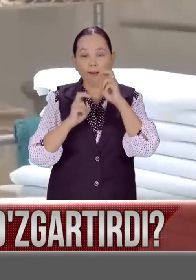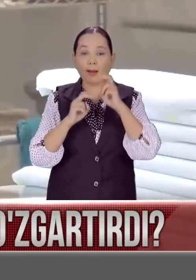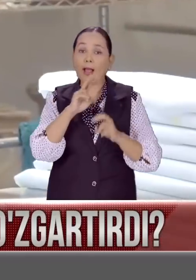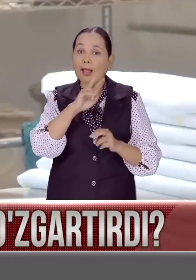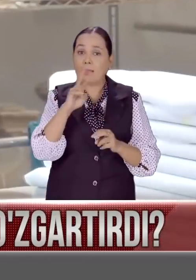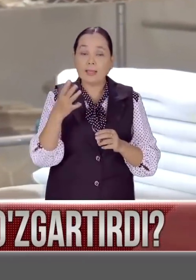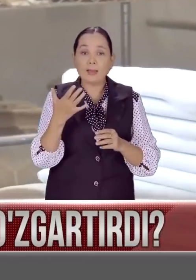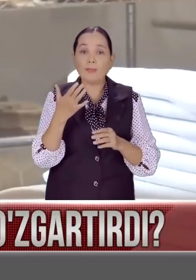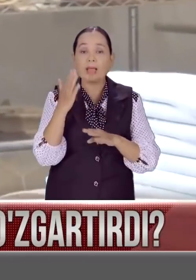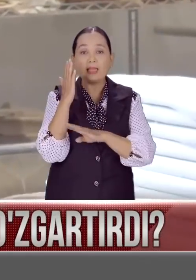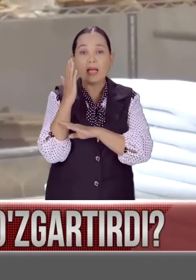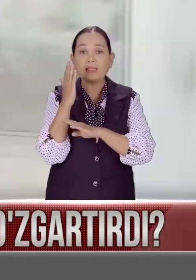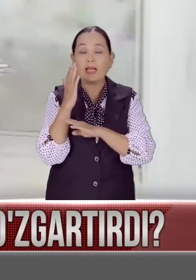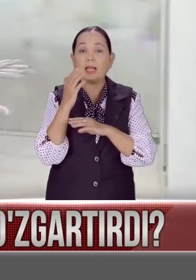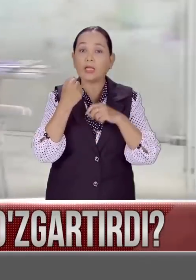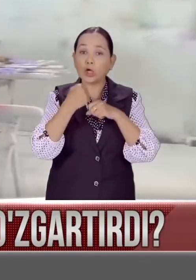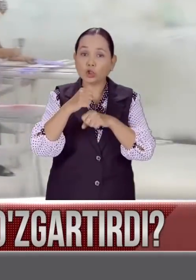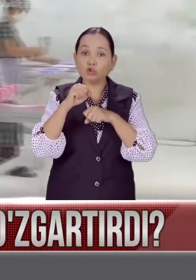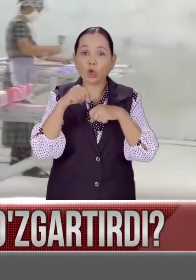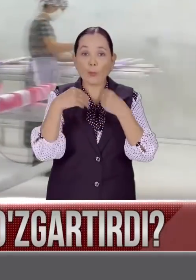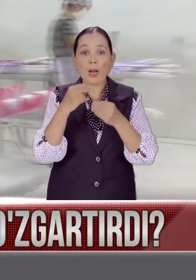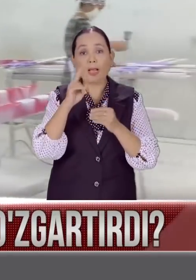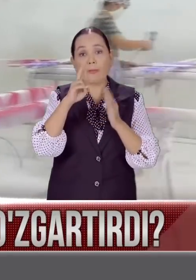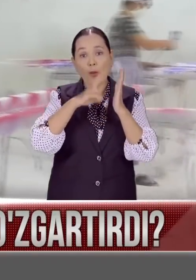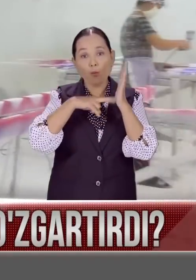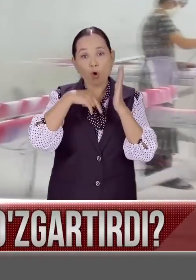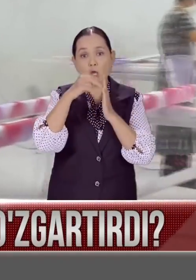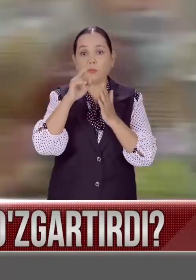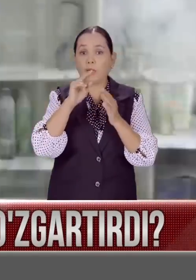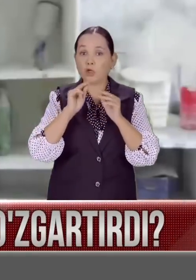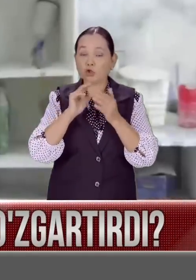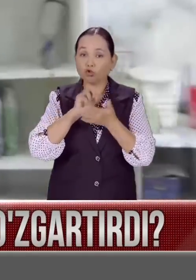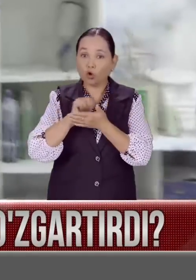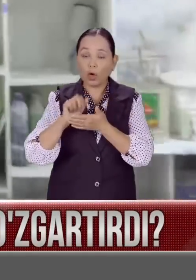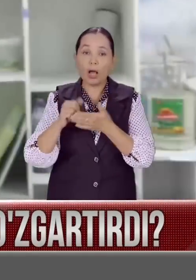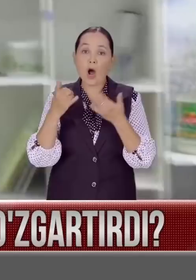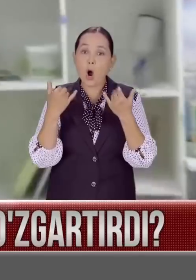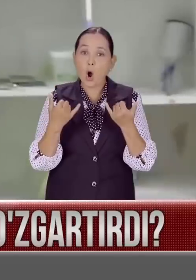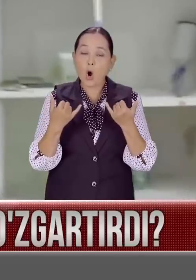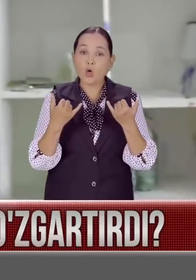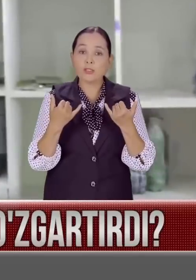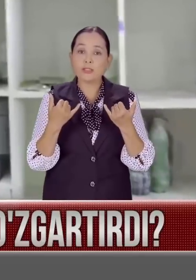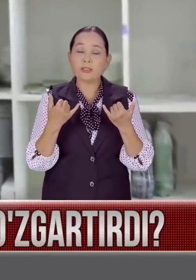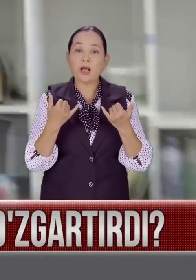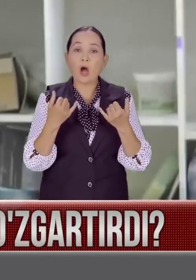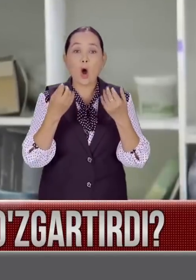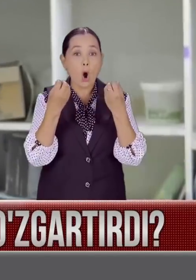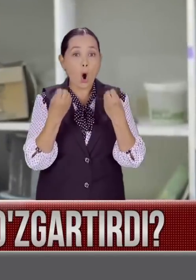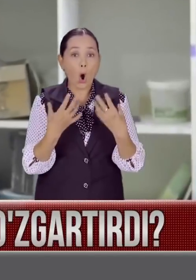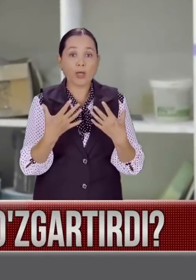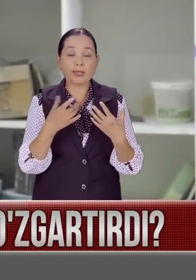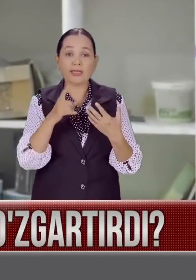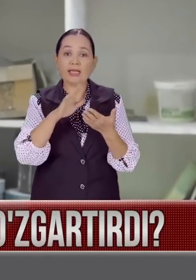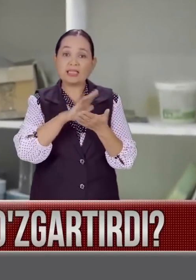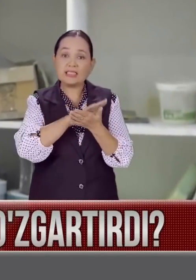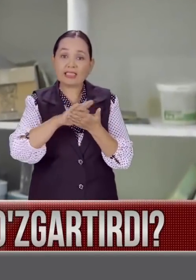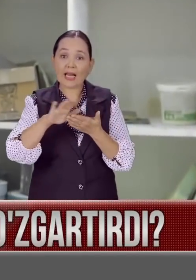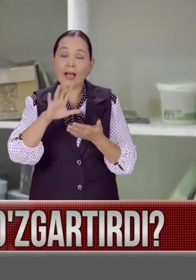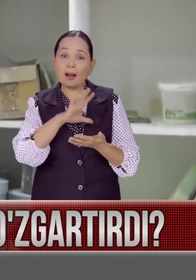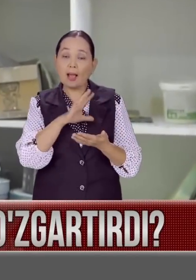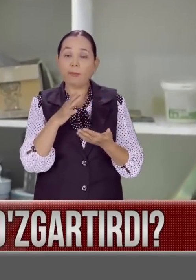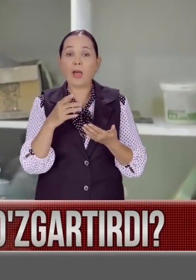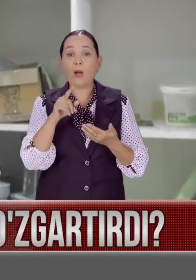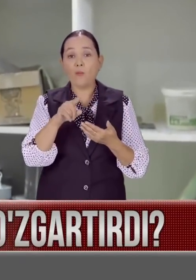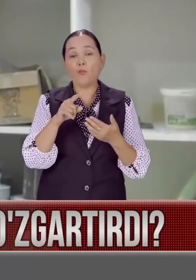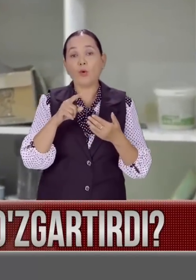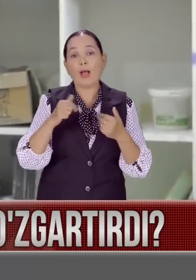kimdir taxtalarga ishlov bersa, yana kimdir ularni bo'yash bilan shug'ullanadi. Oldin oddiy bularni silliqlaganman.